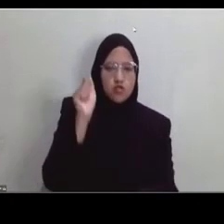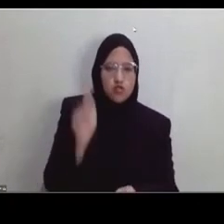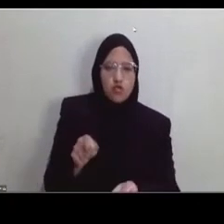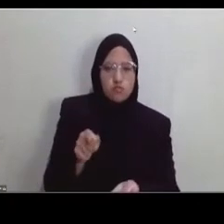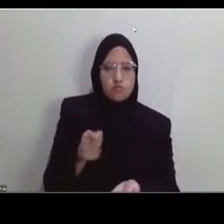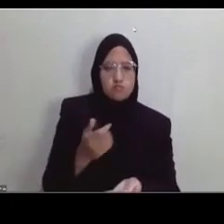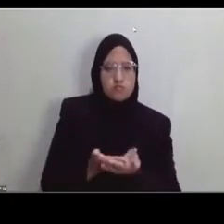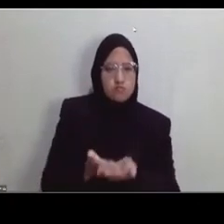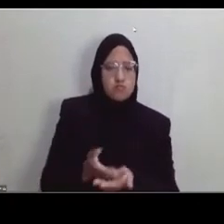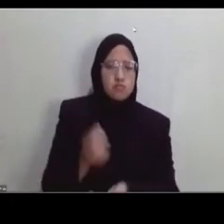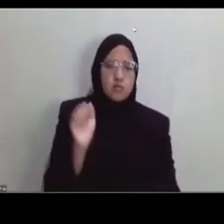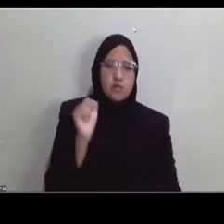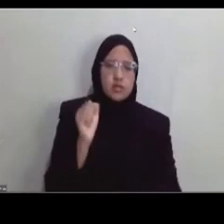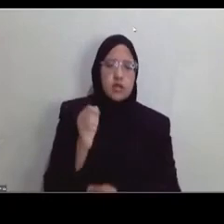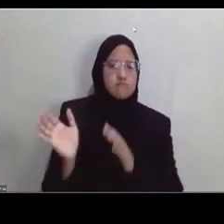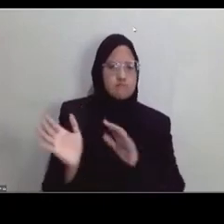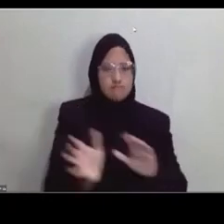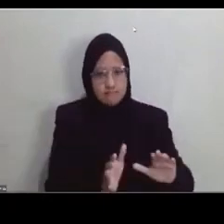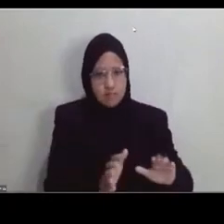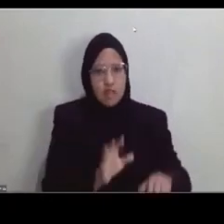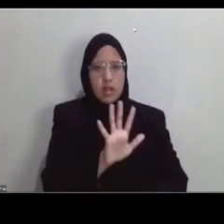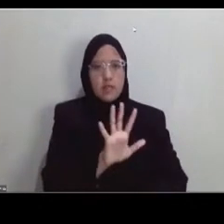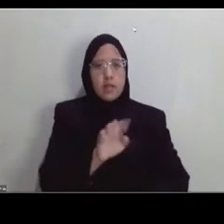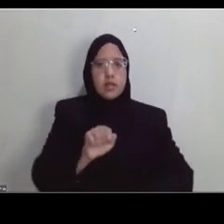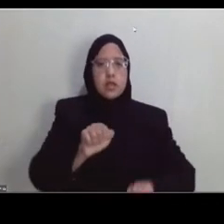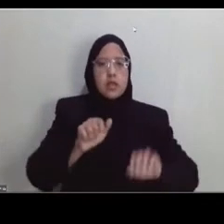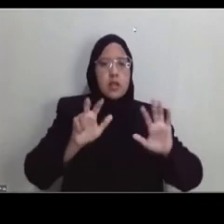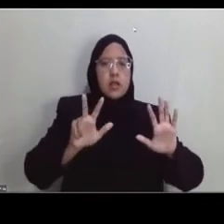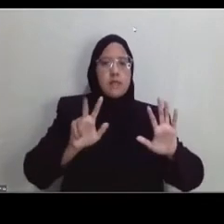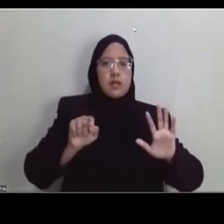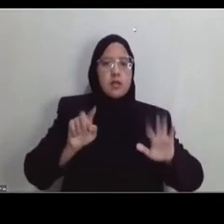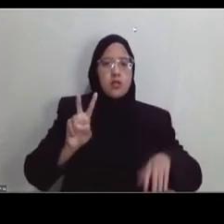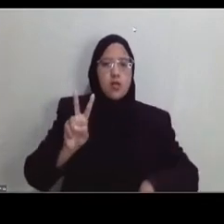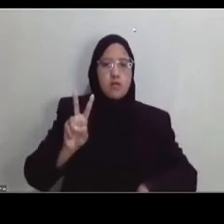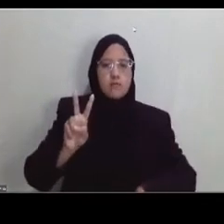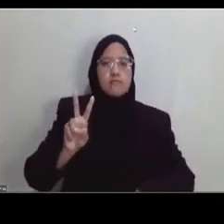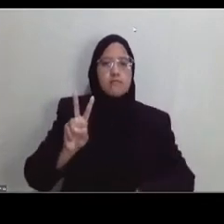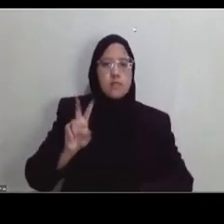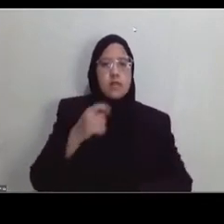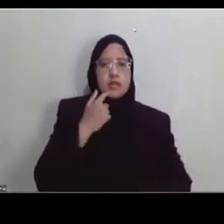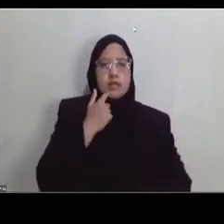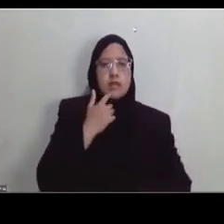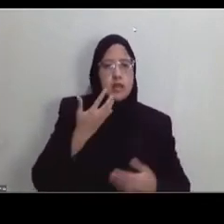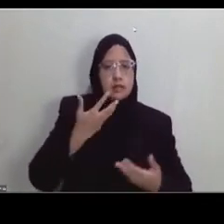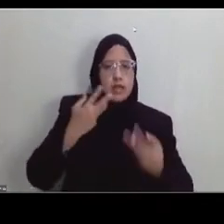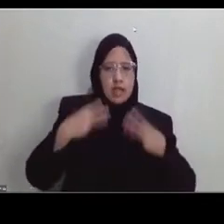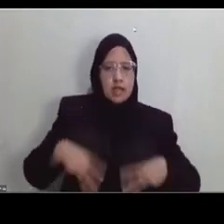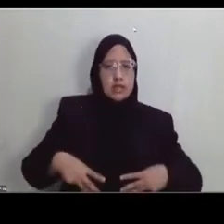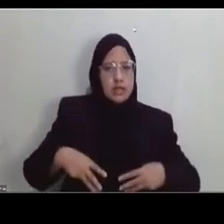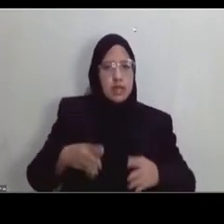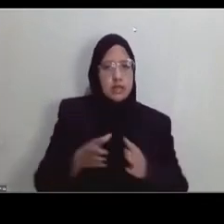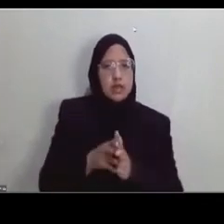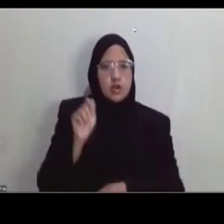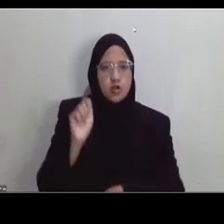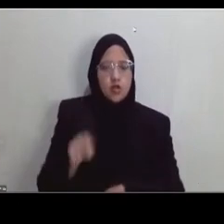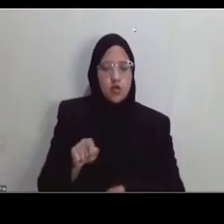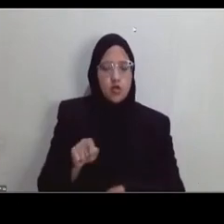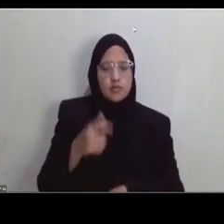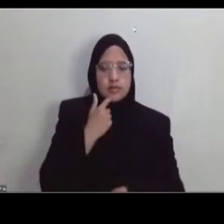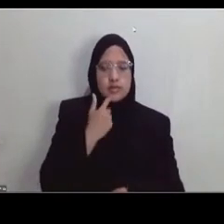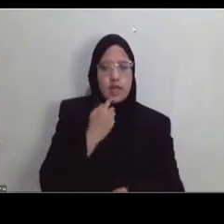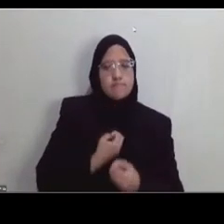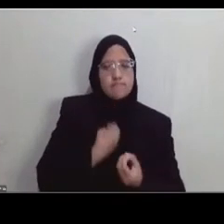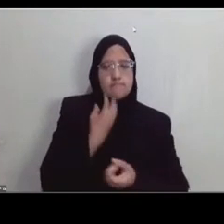5.8.2 bahwa dengan demikian pertimbangan hukum dan etika berkaitan dengan isu pendapat berbeda atau disenting opinion Hakim